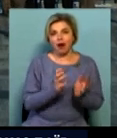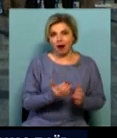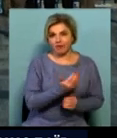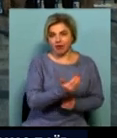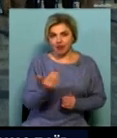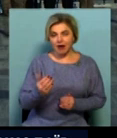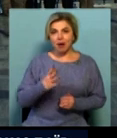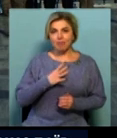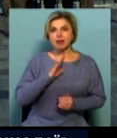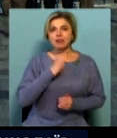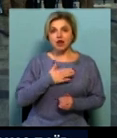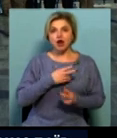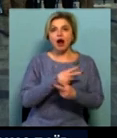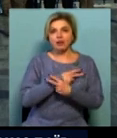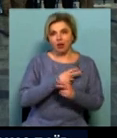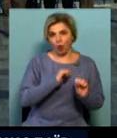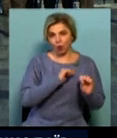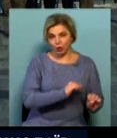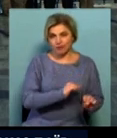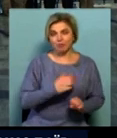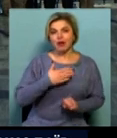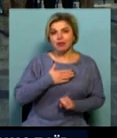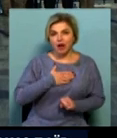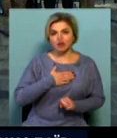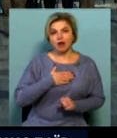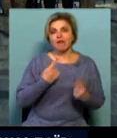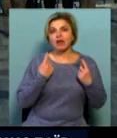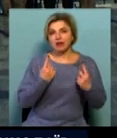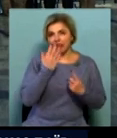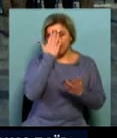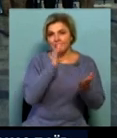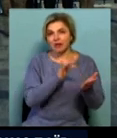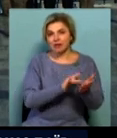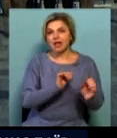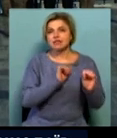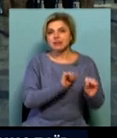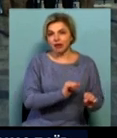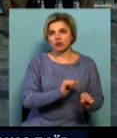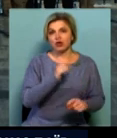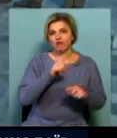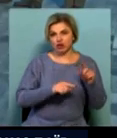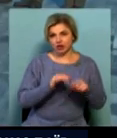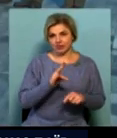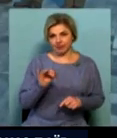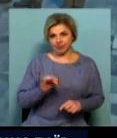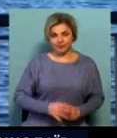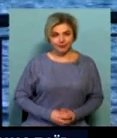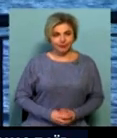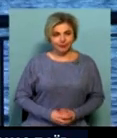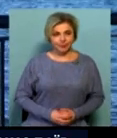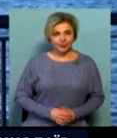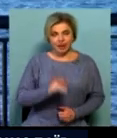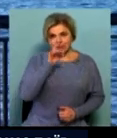був нашим янговим охоронцем у нашій великій меті, нашому захисті вітчизни.